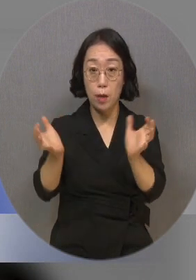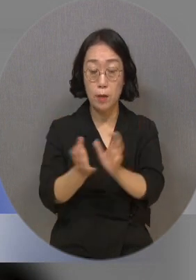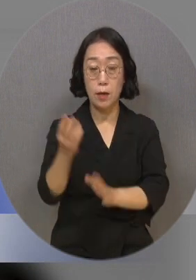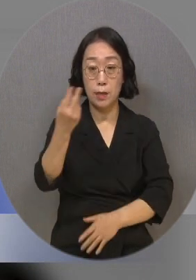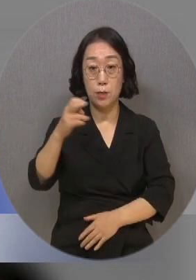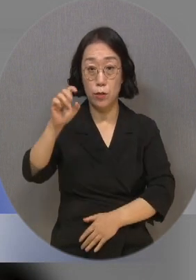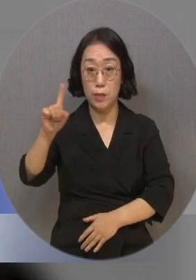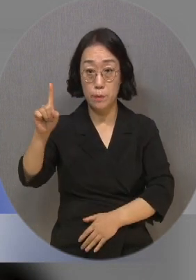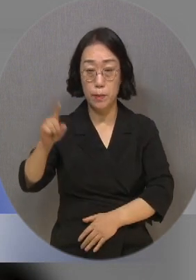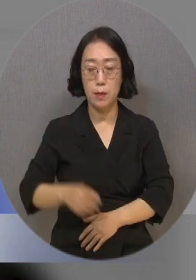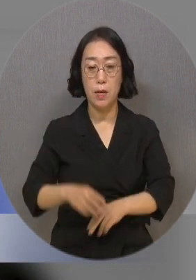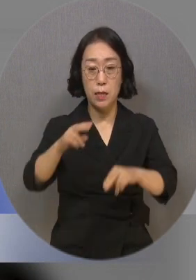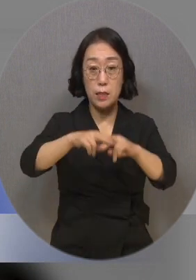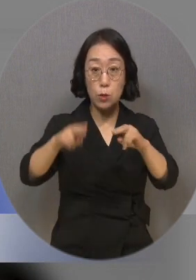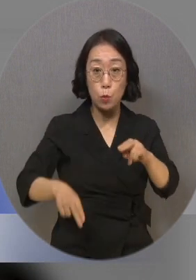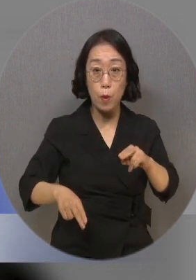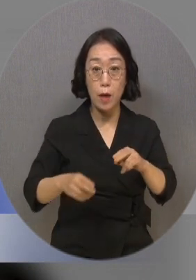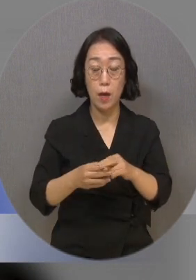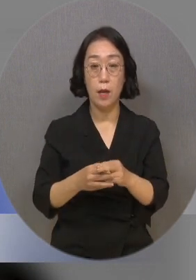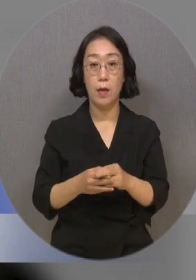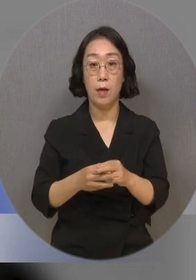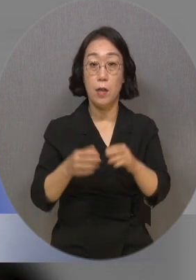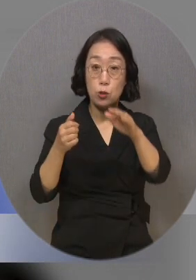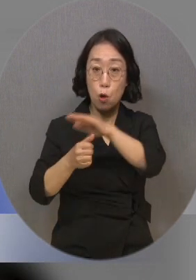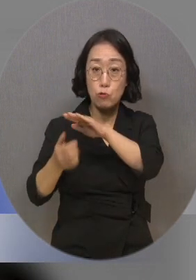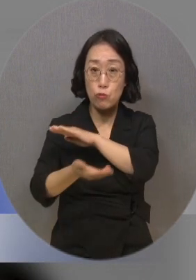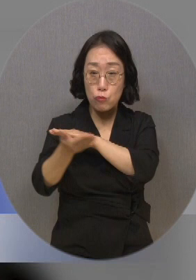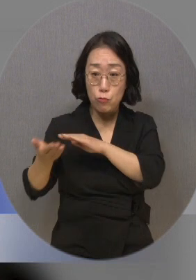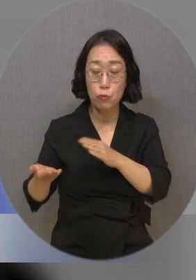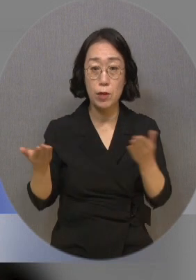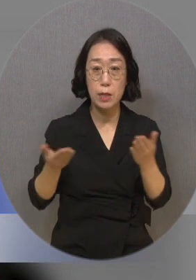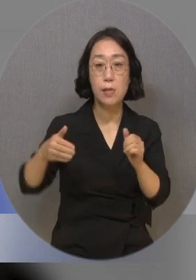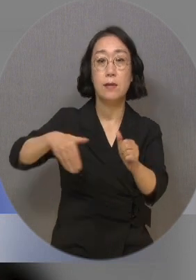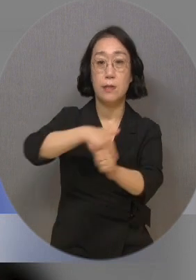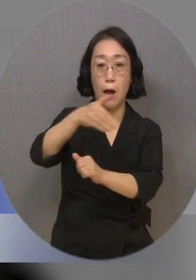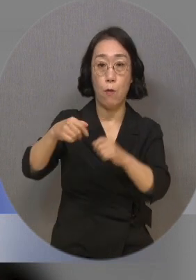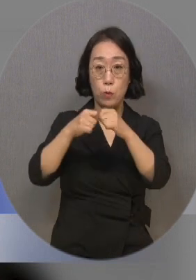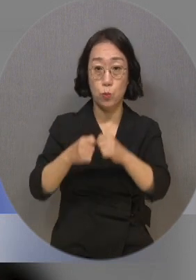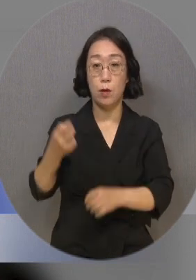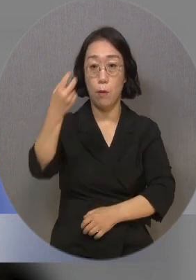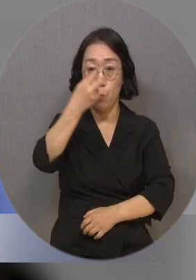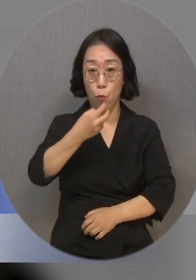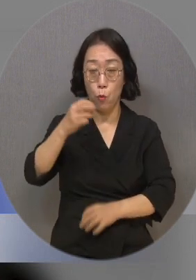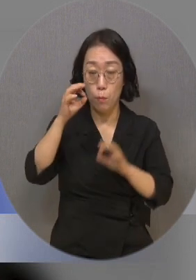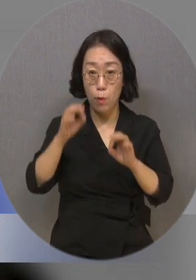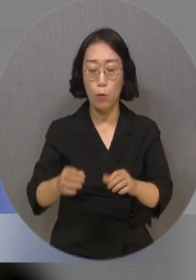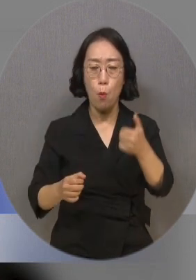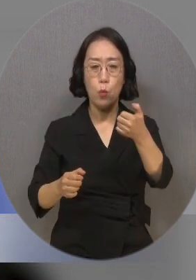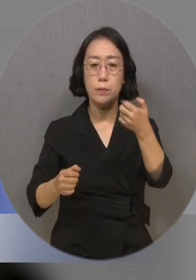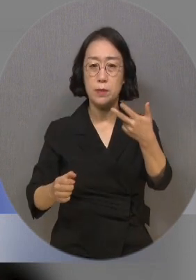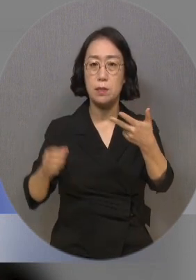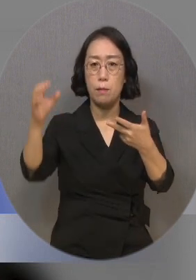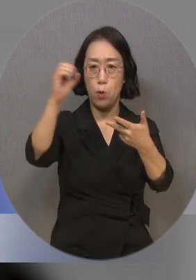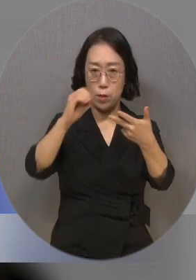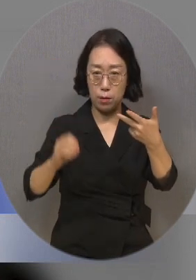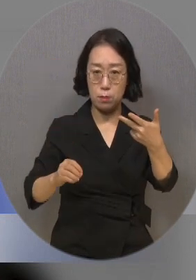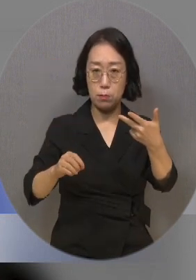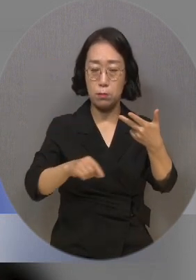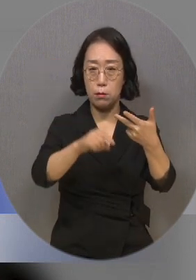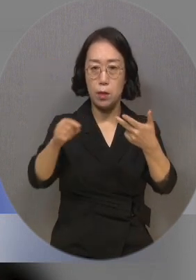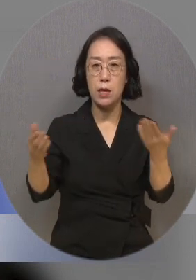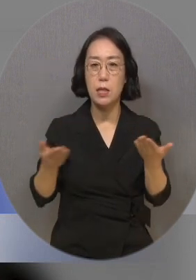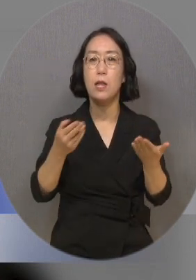2021년 장애인 은퇴 선수 진로 및 취업 현황실태조사에 따르면 은퇴 선수 중 57%가